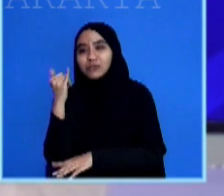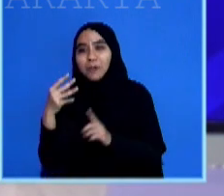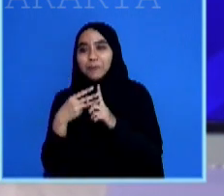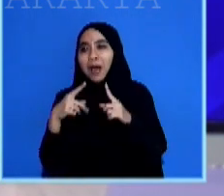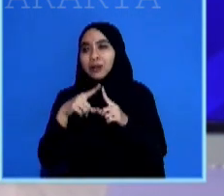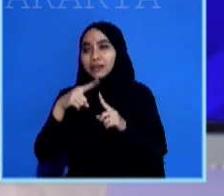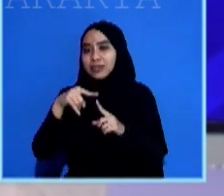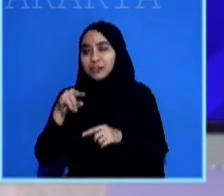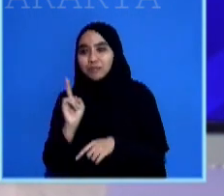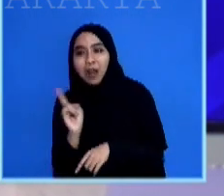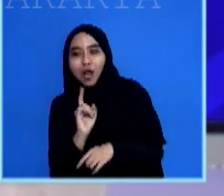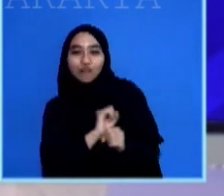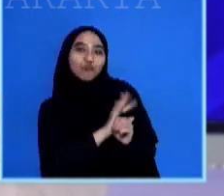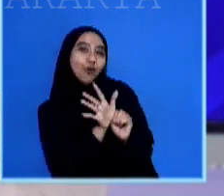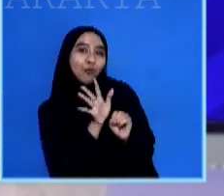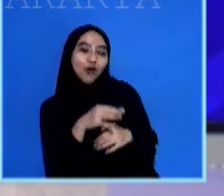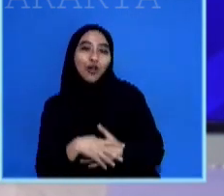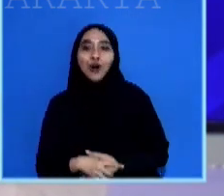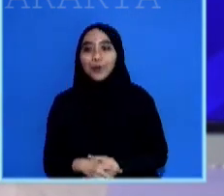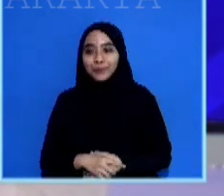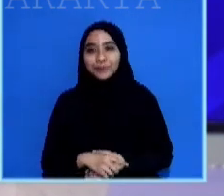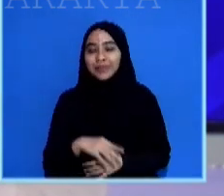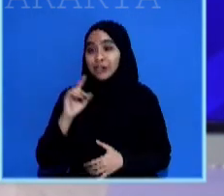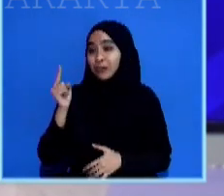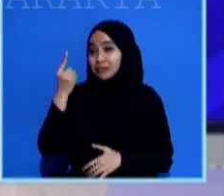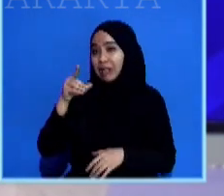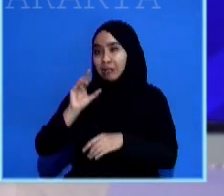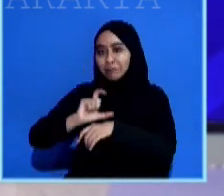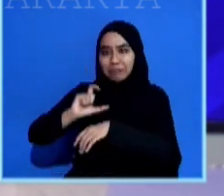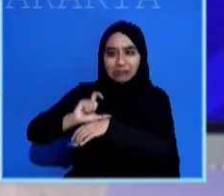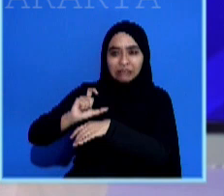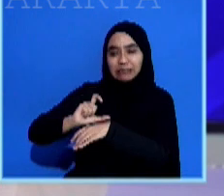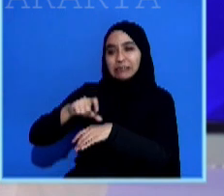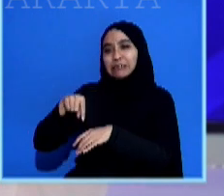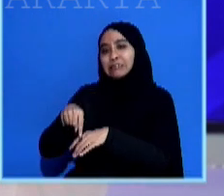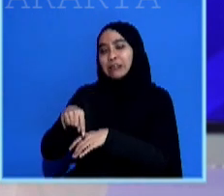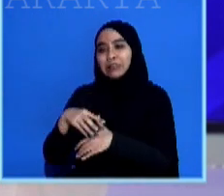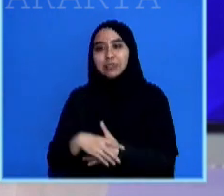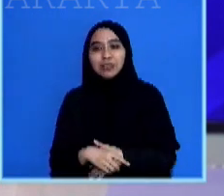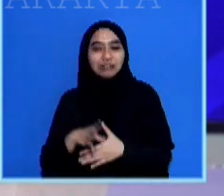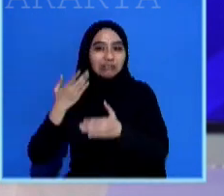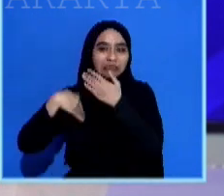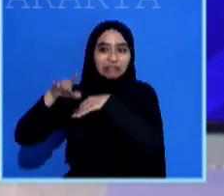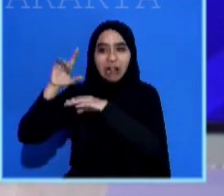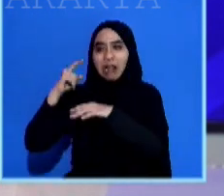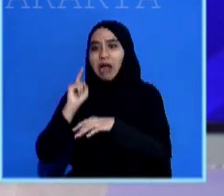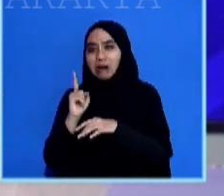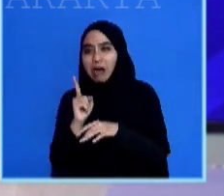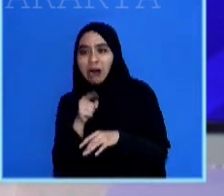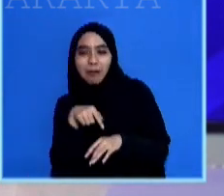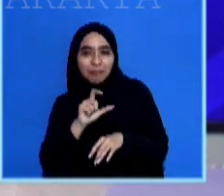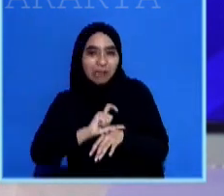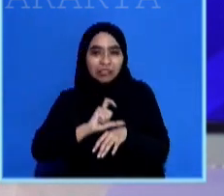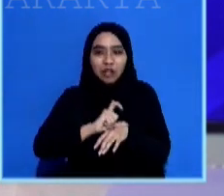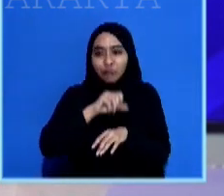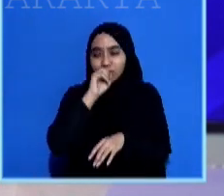Meta kulan Progo Iya betul sekali di Kulon Progo ada satu masjid yakni masjid rayu yang menjadi salah satu masjid bersejarah sekaligus masjid tertua yang